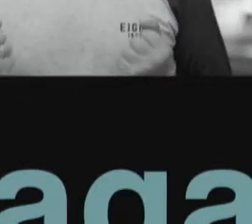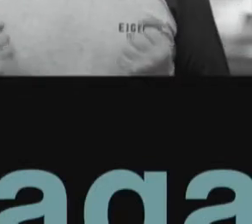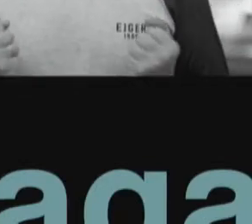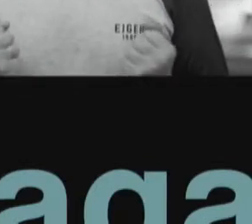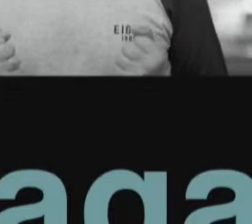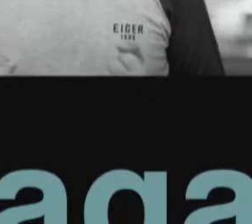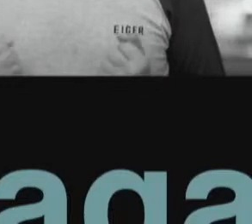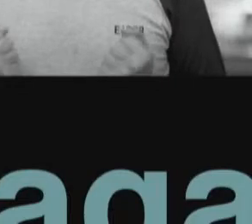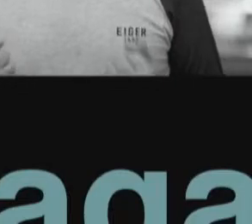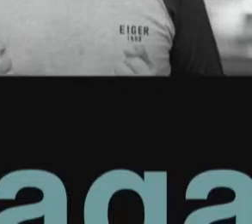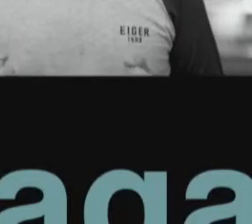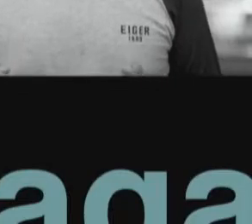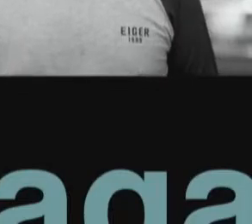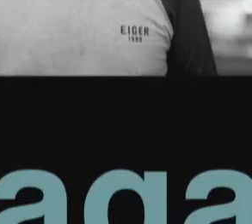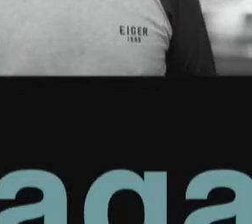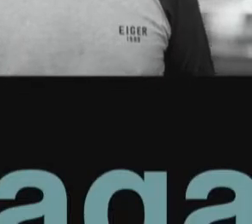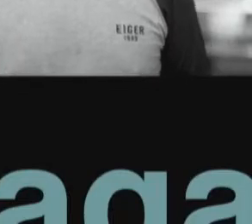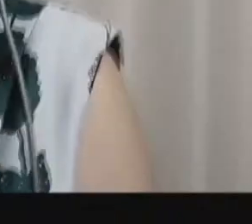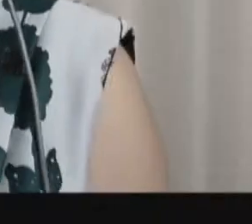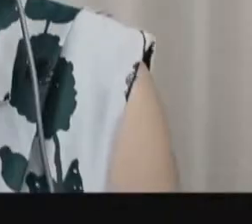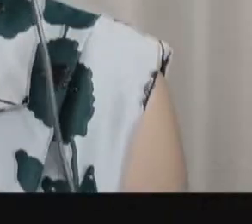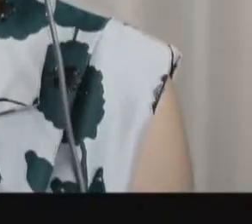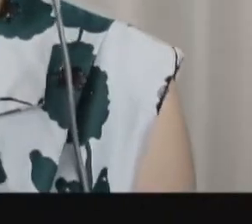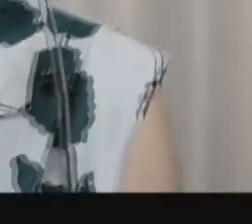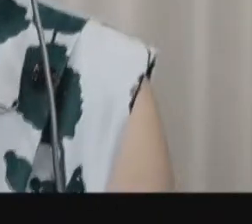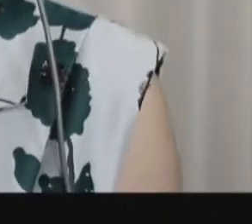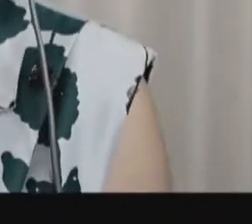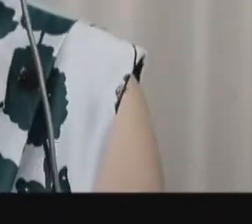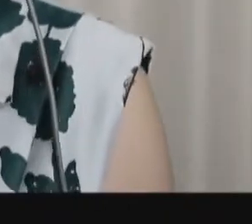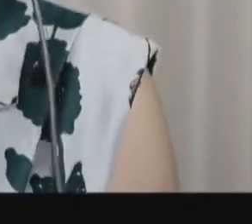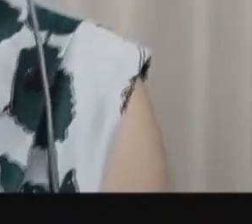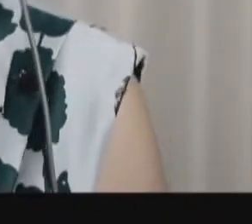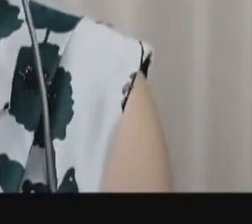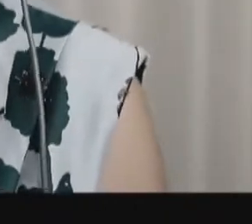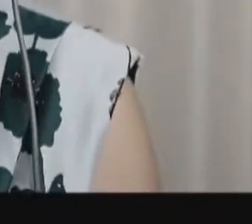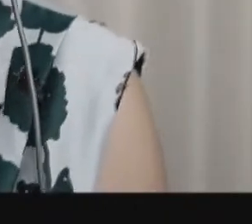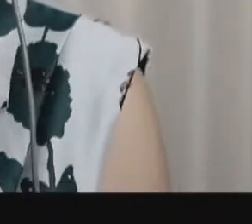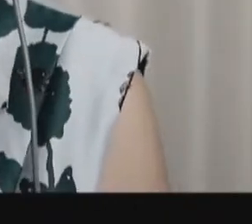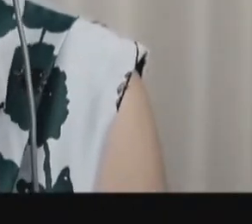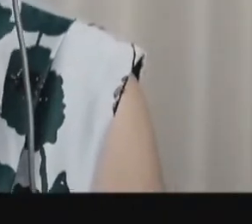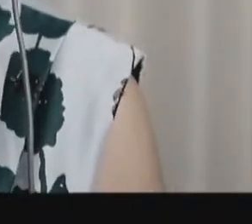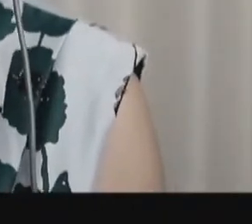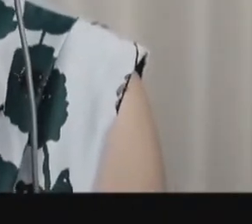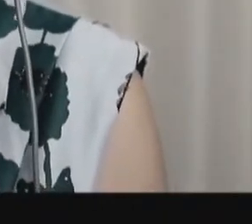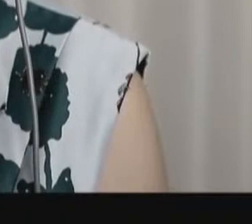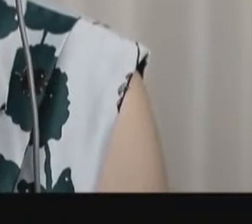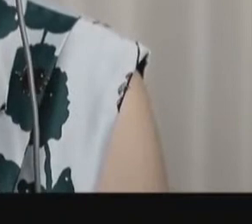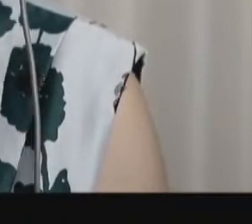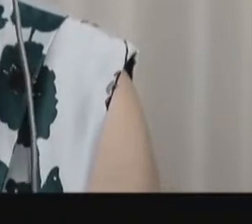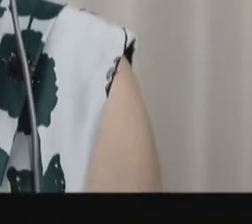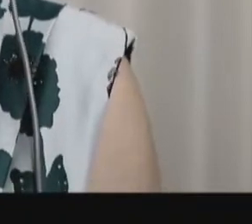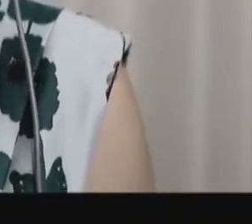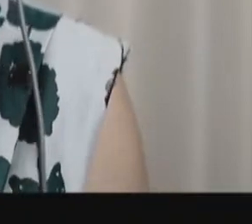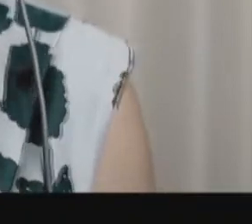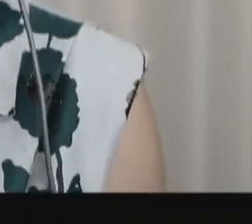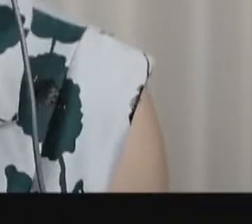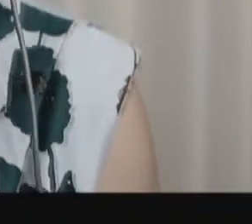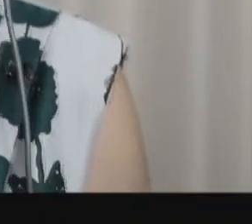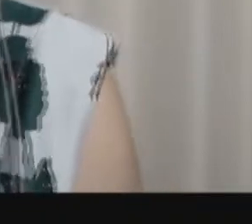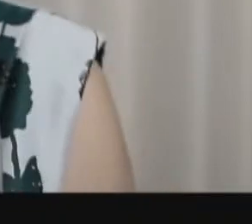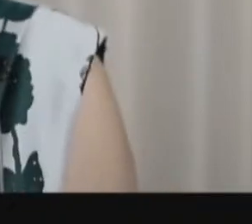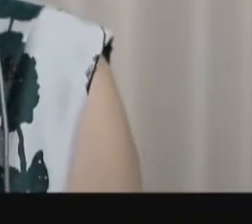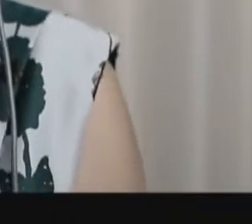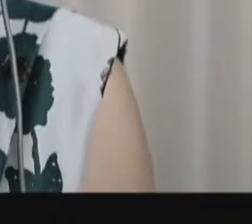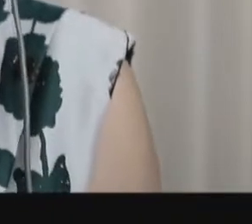ketika kita jatuh cinta mereka sih biar hari-hari